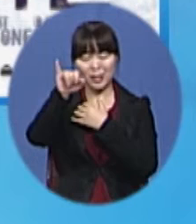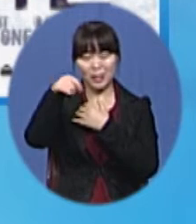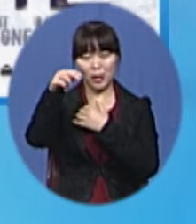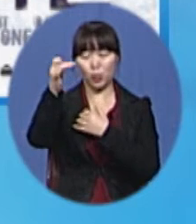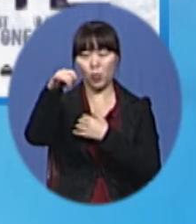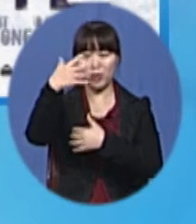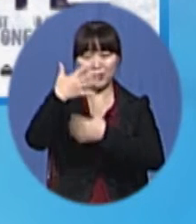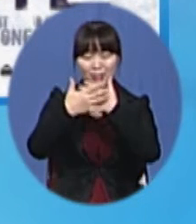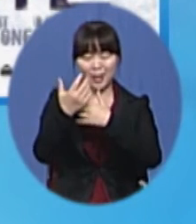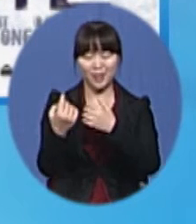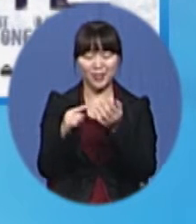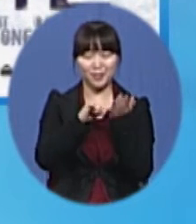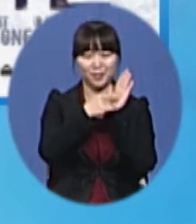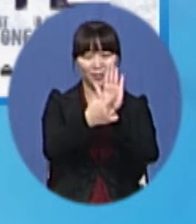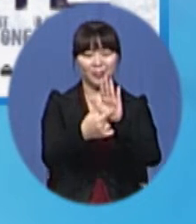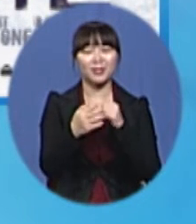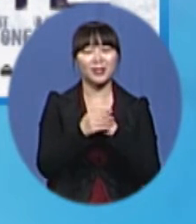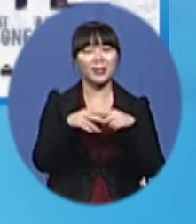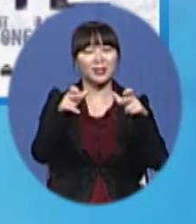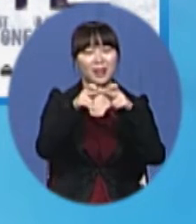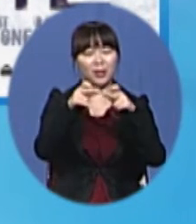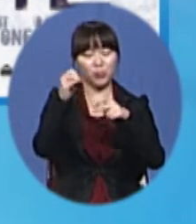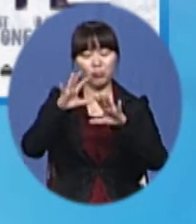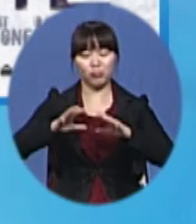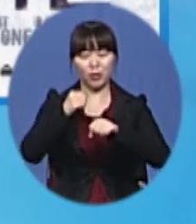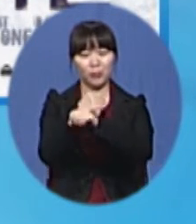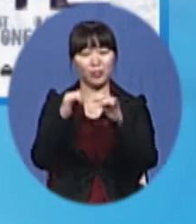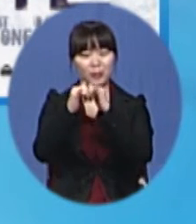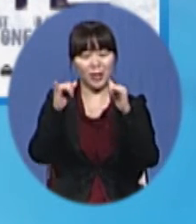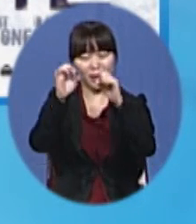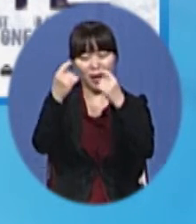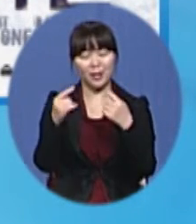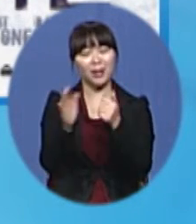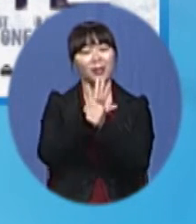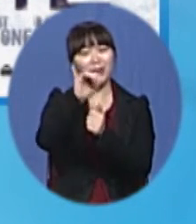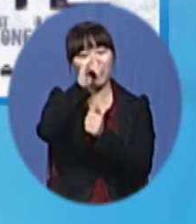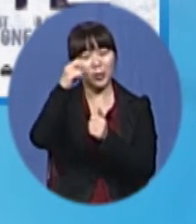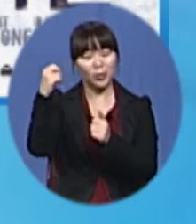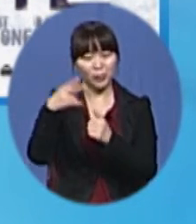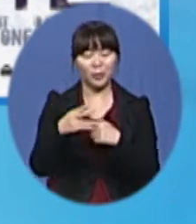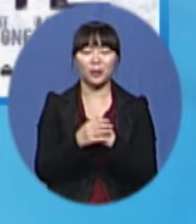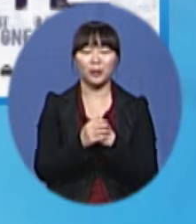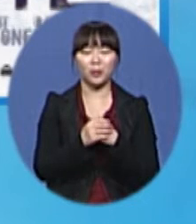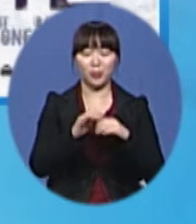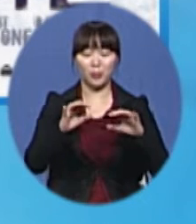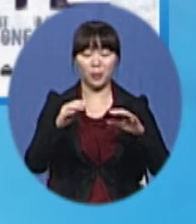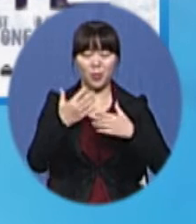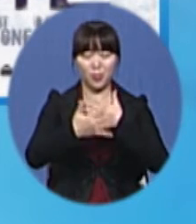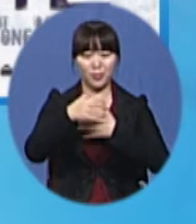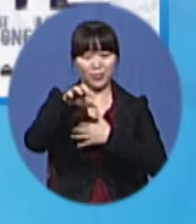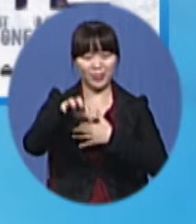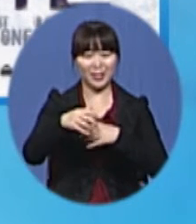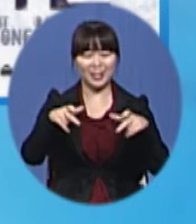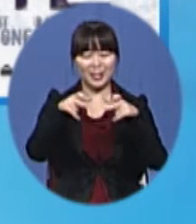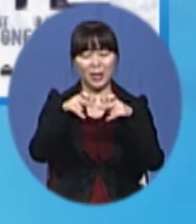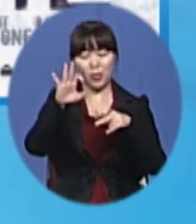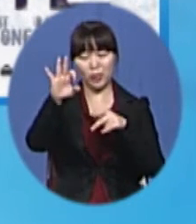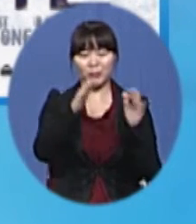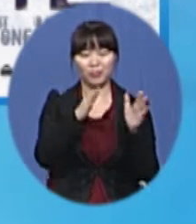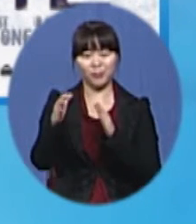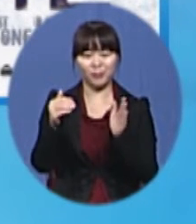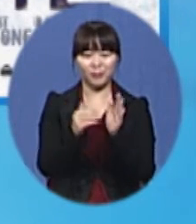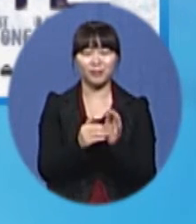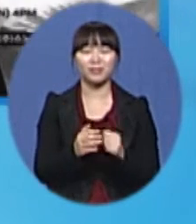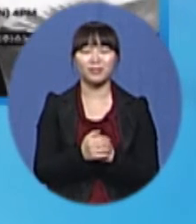극장 무대에 오릅니다. 장애인과 국가유공자는 할인 혜택이 있으며 공연장에는 장애인 화장실이